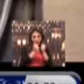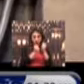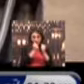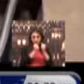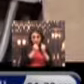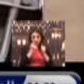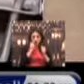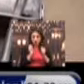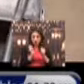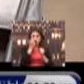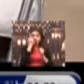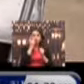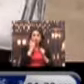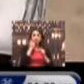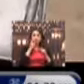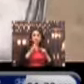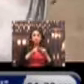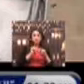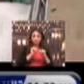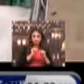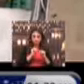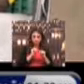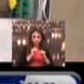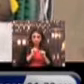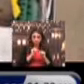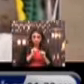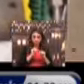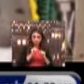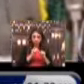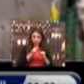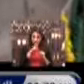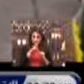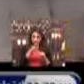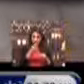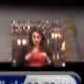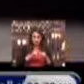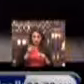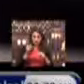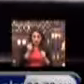ثم بعد ذلك يتركه. الآلة دي